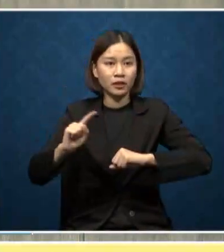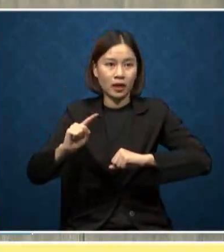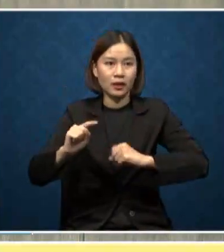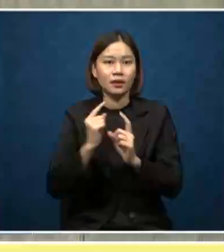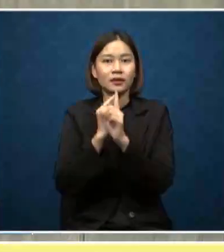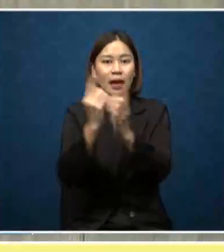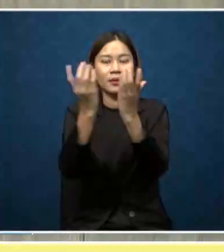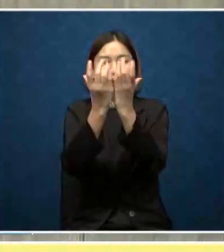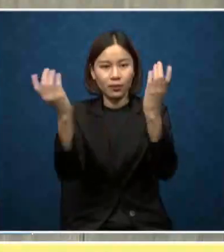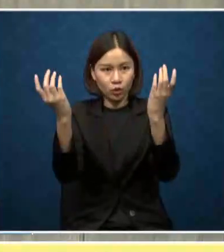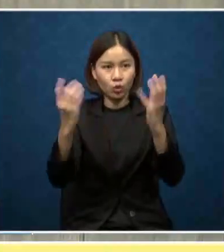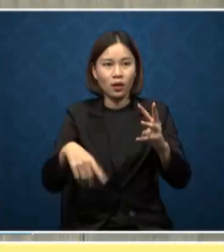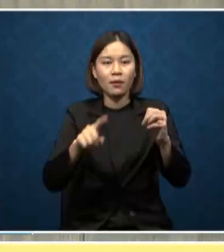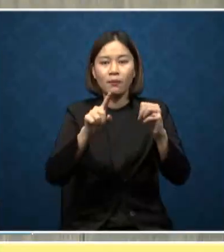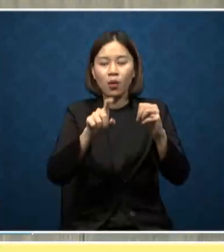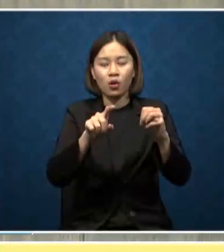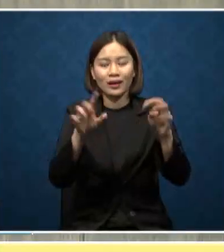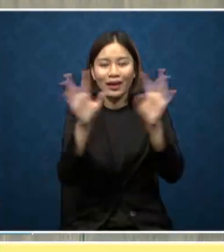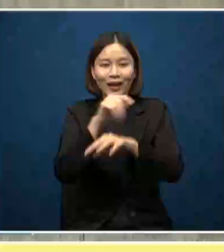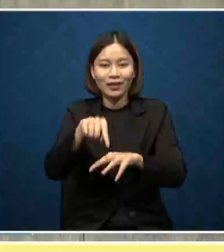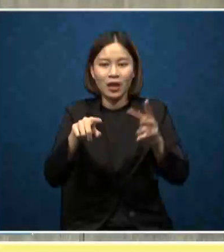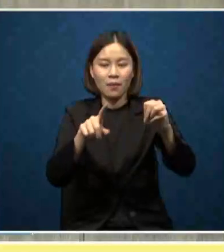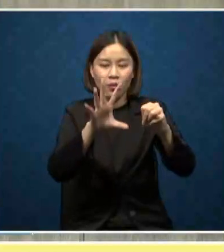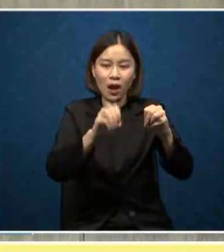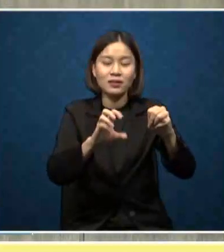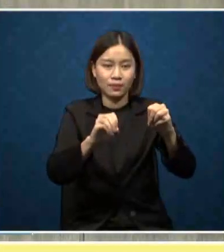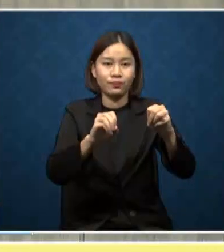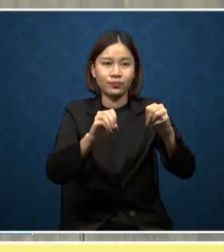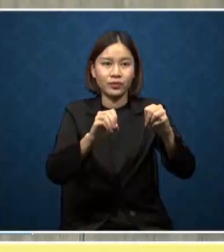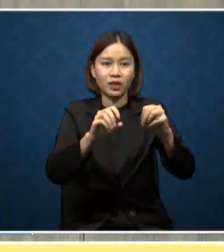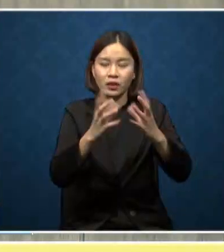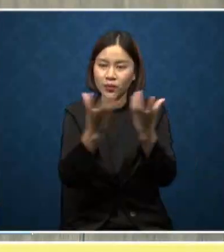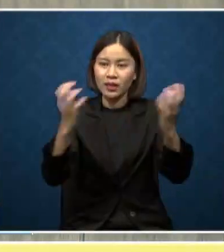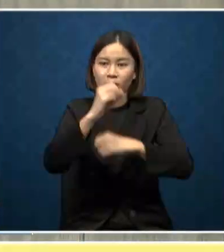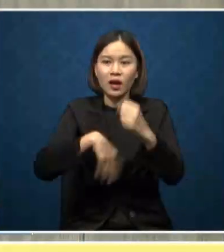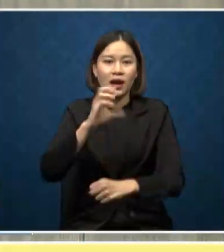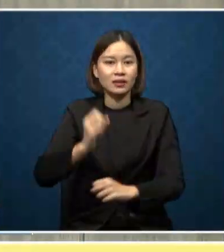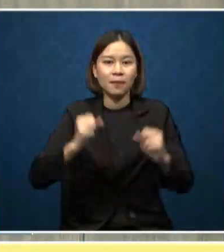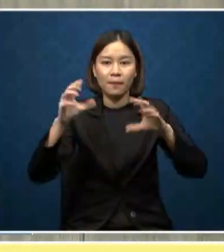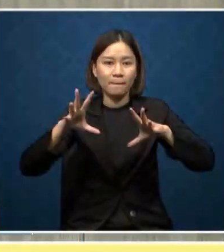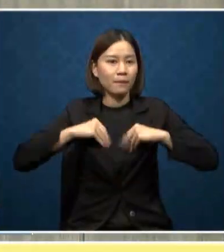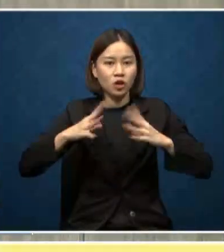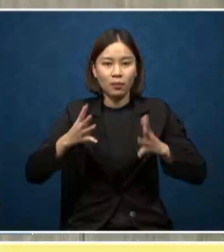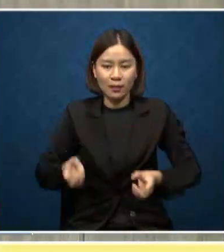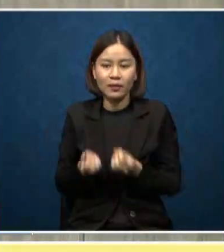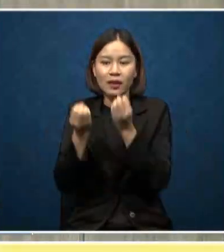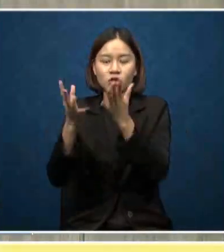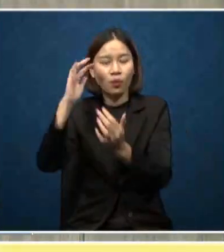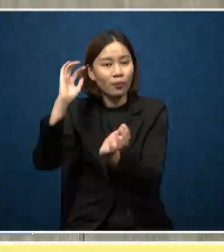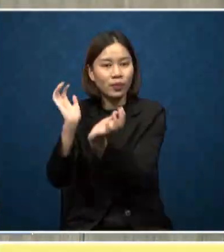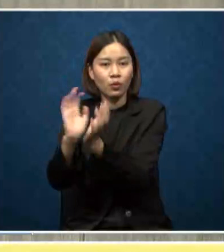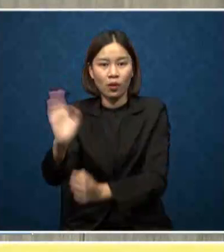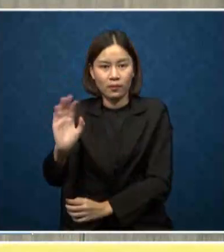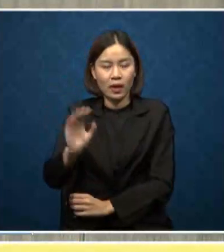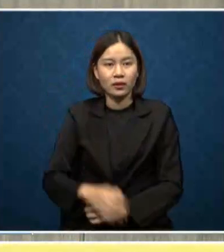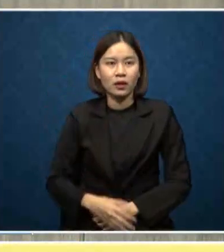รัฐธรรมนูญมาตราทำนองเดียวกันนี้ในรัฐธรรมนูญ 50ไม่อนุมัติให้ส่งตัวไปครับก็กราบเรียน